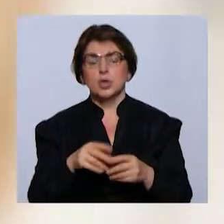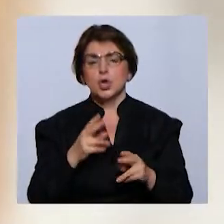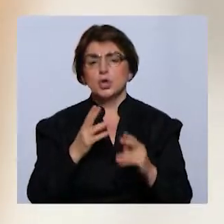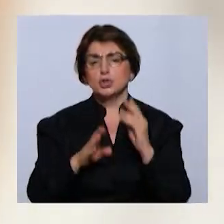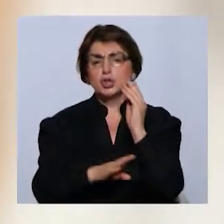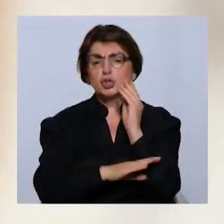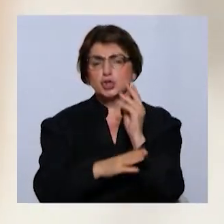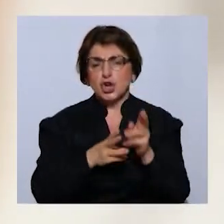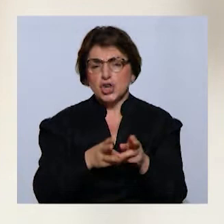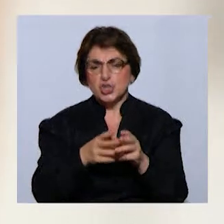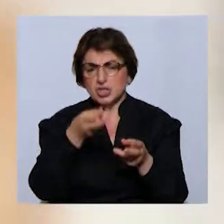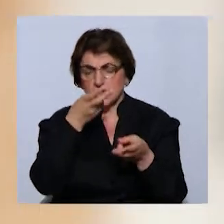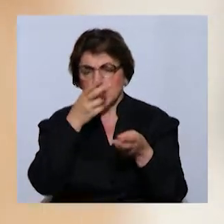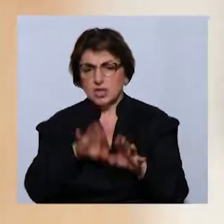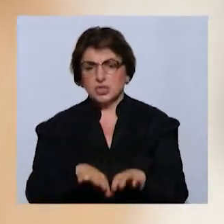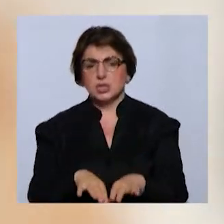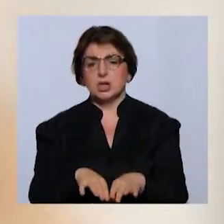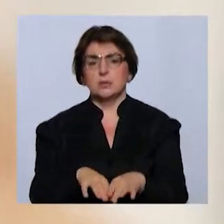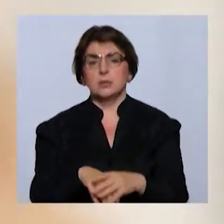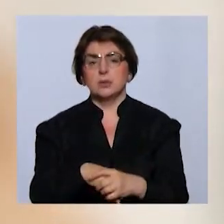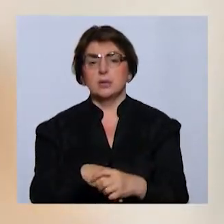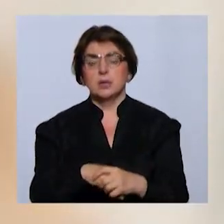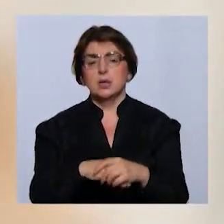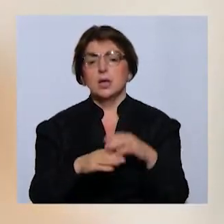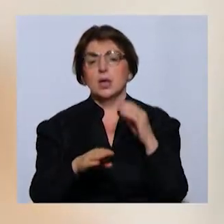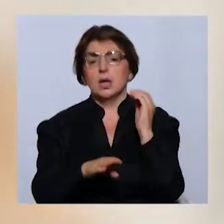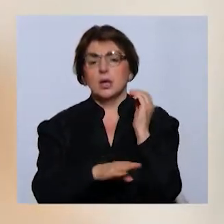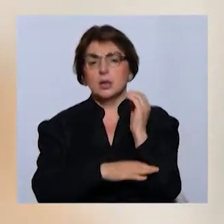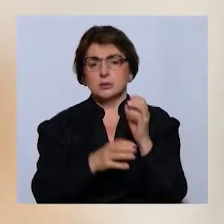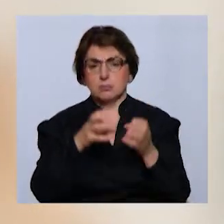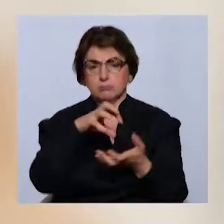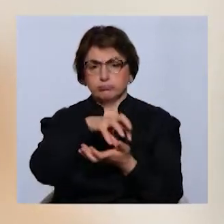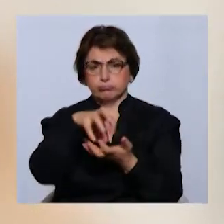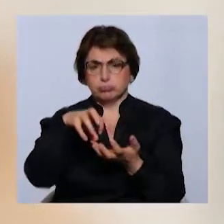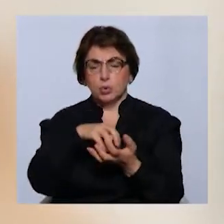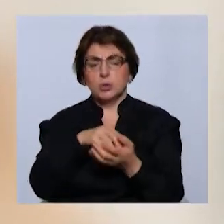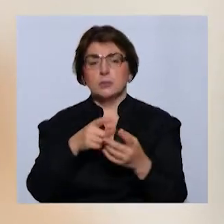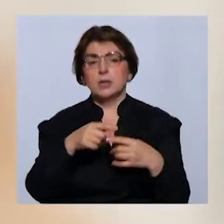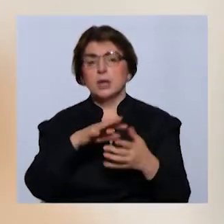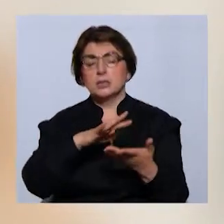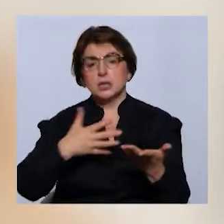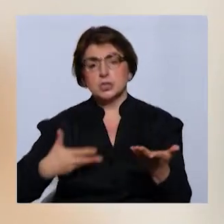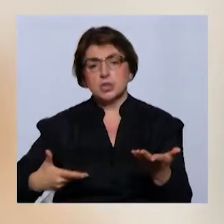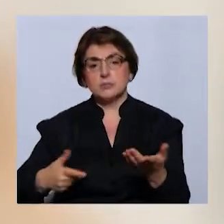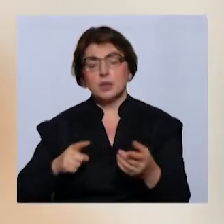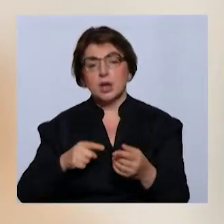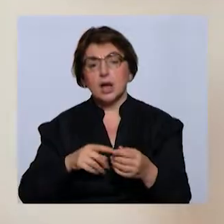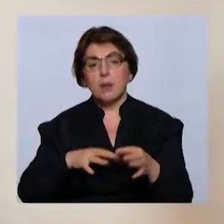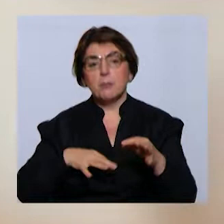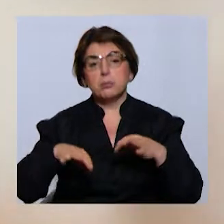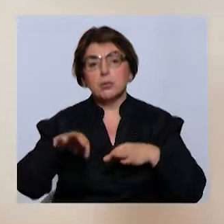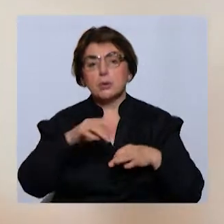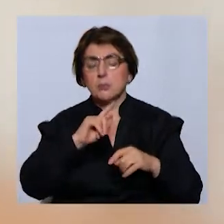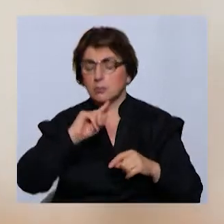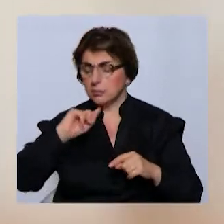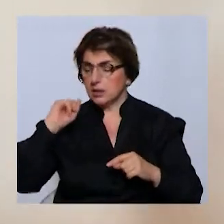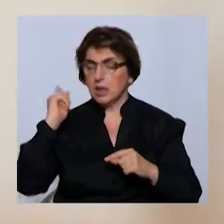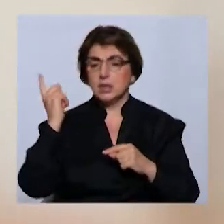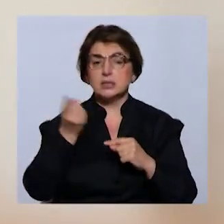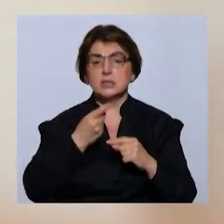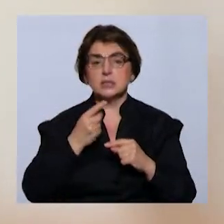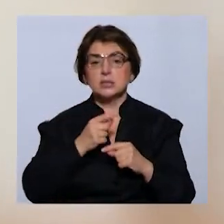შეშის ნარჩენები, დაუშვათ ხის მორები და ასე შემდეგ. ამ პროექტზე ისინი მთელი წლის